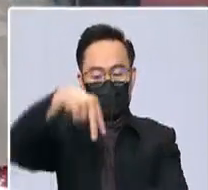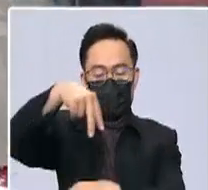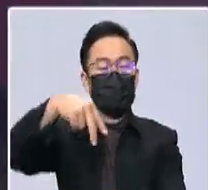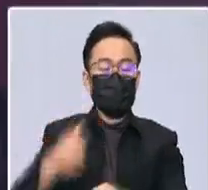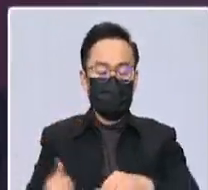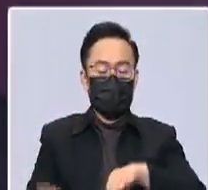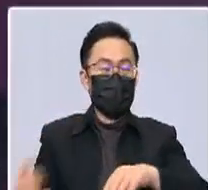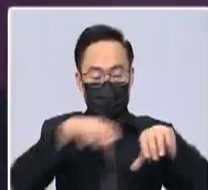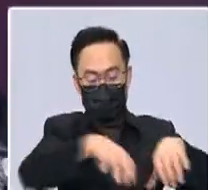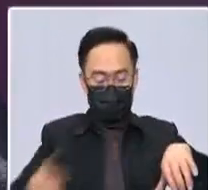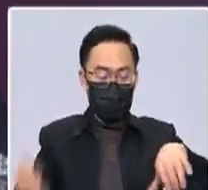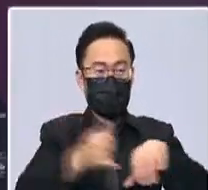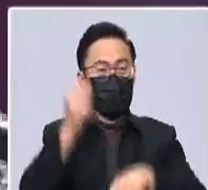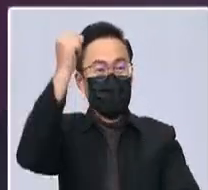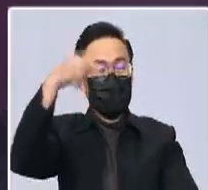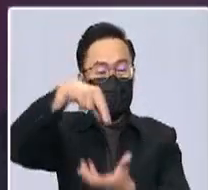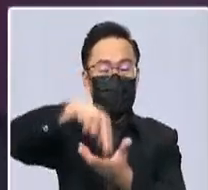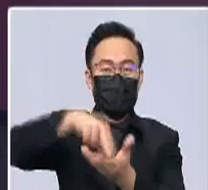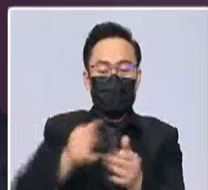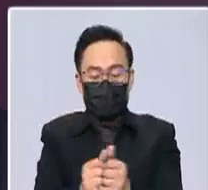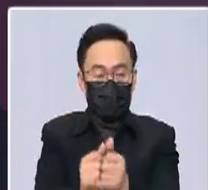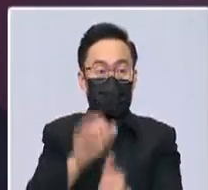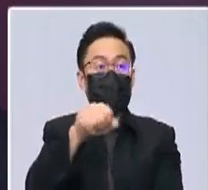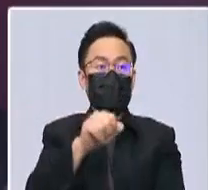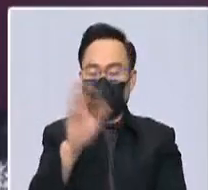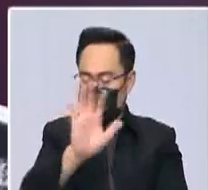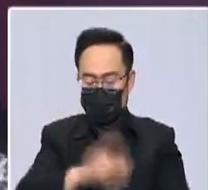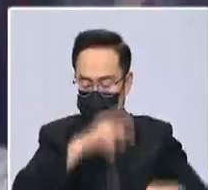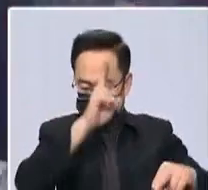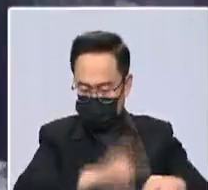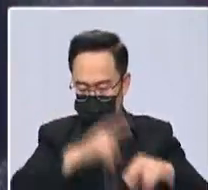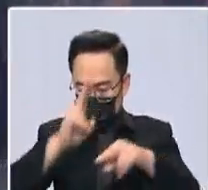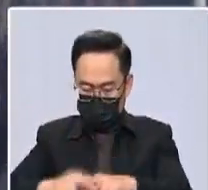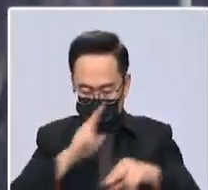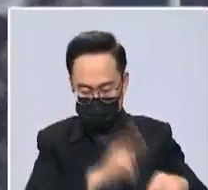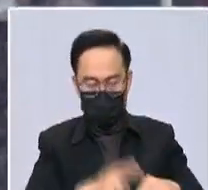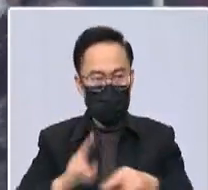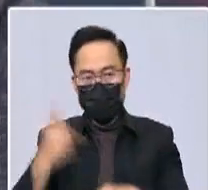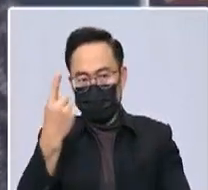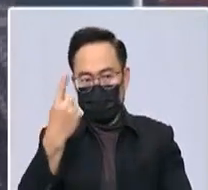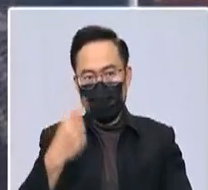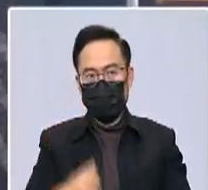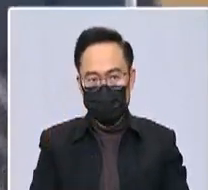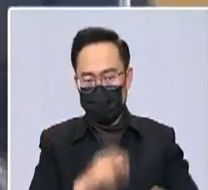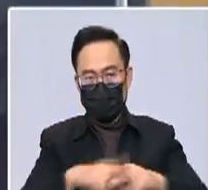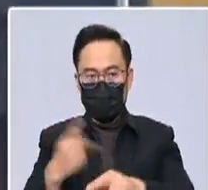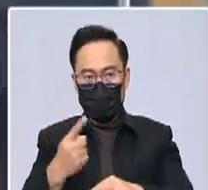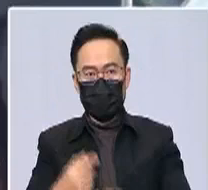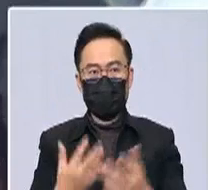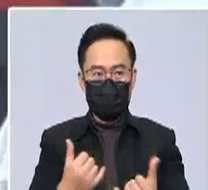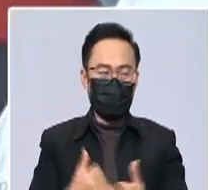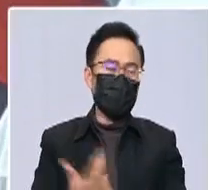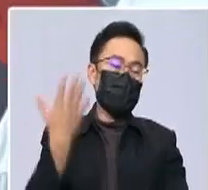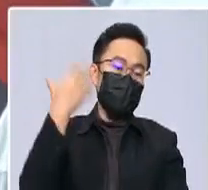ถ้าก่อนหน้านี้ก่อนโควิดภาพที่เราชินตาคืออะไรคนขึ้นรถไฟพอคุณไม่มีตั๋วนั่งคุณซื้อตั๋วยืนได้แล้วก็โดยสาร